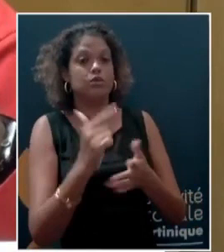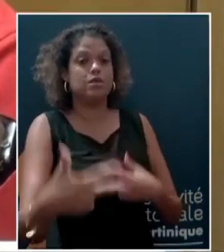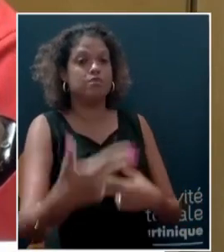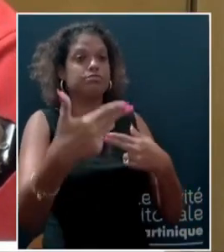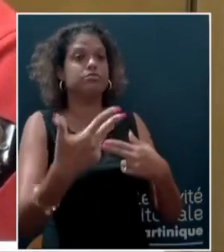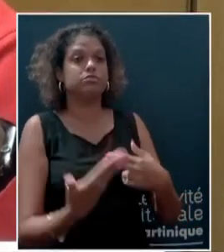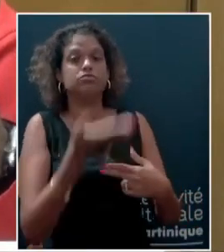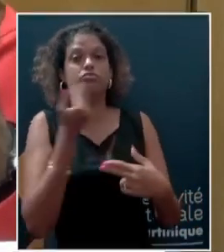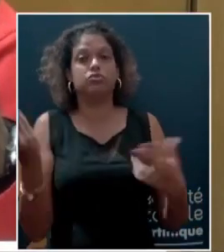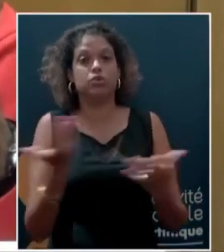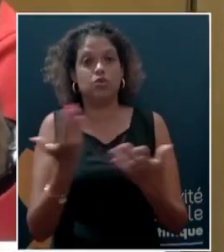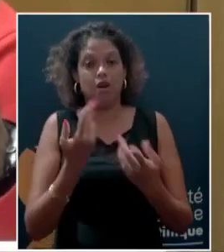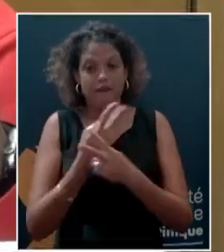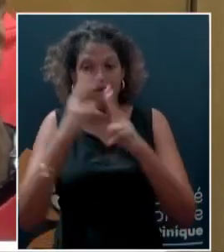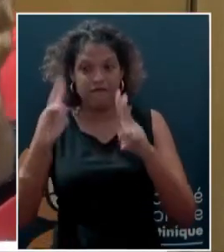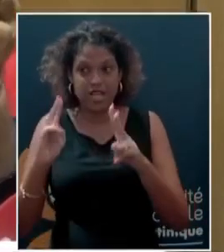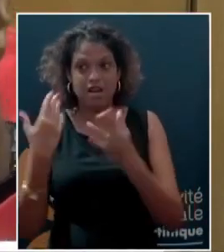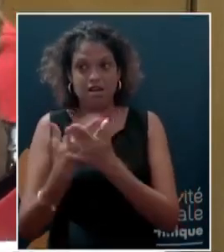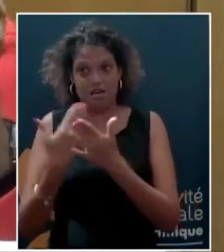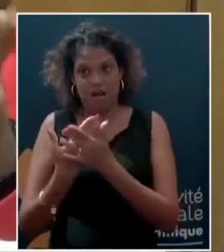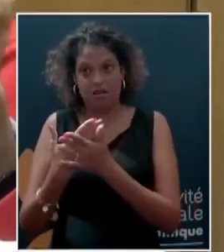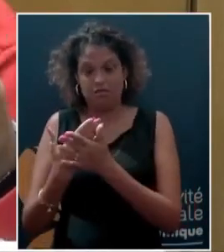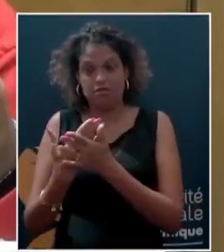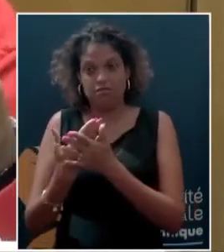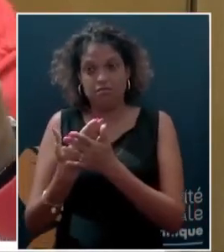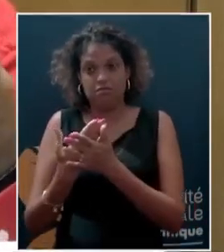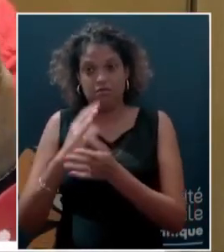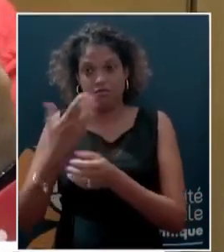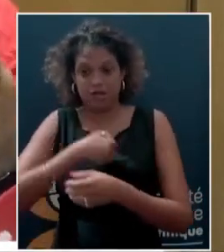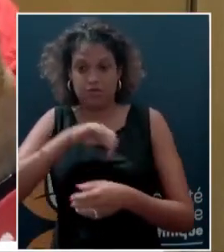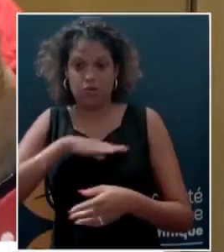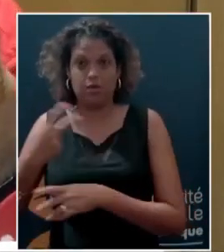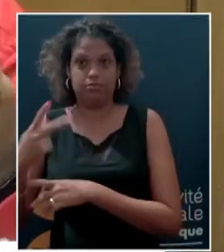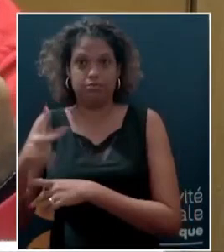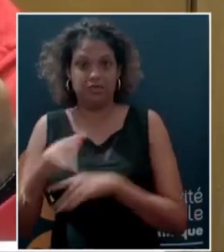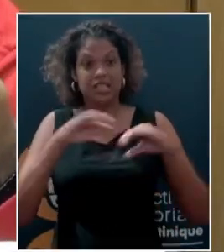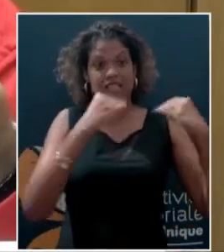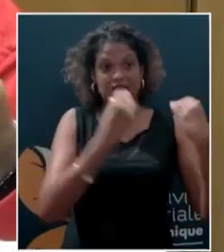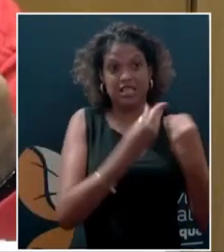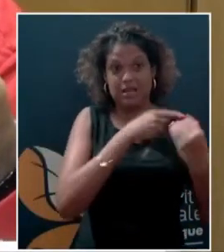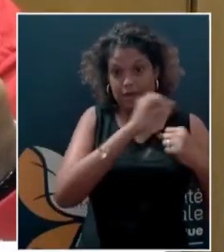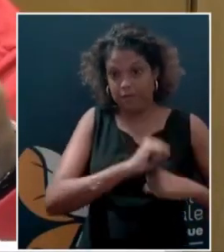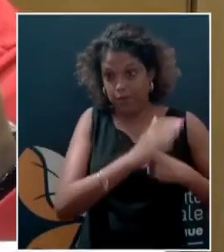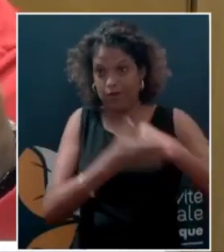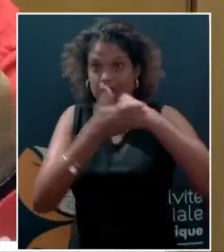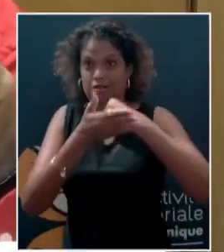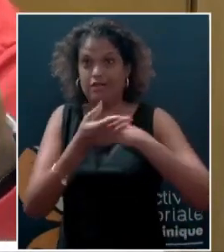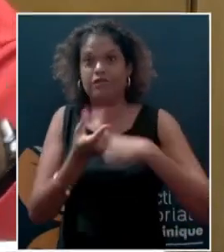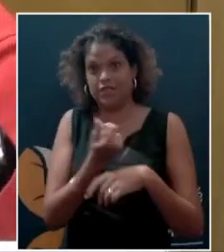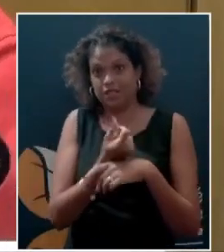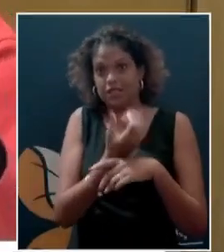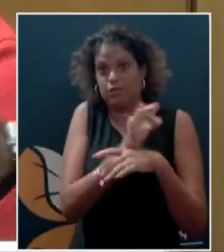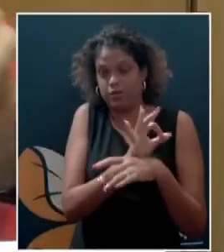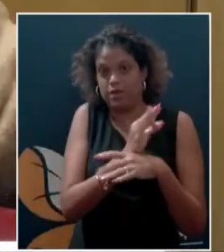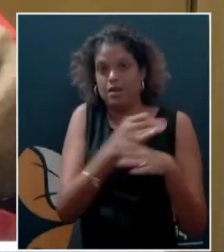mieux que ce soit la ville qui porte cela, quitte à la CTM de l'aider à acquérir mais par les aides financières, plutôt